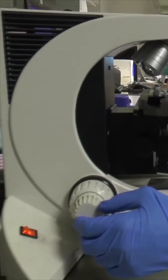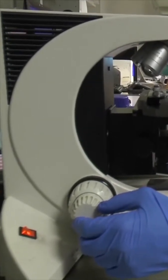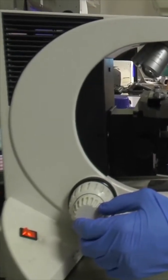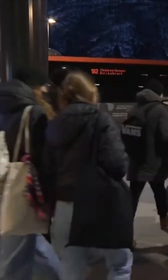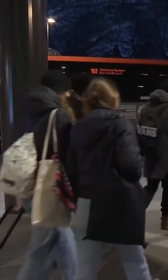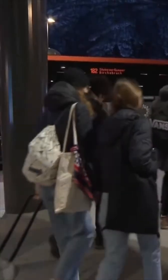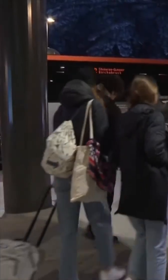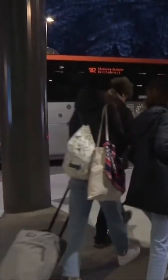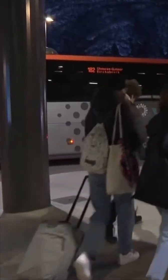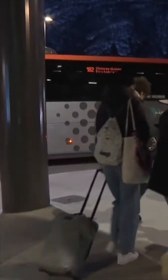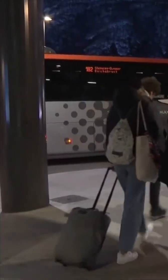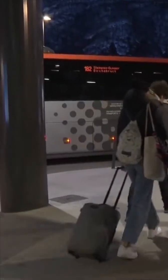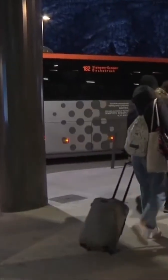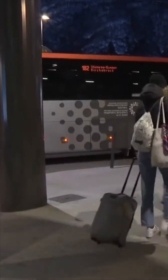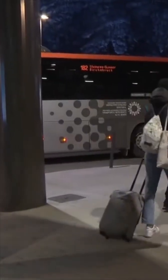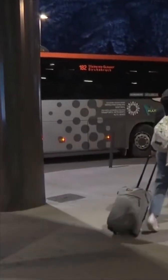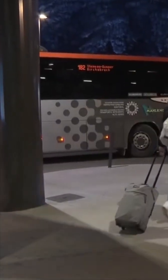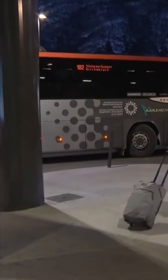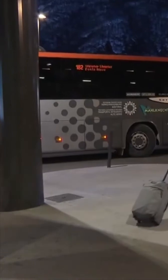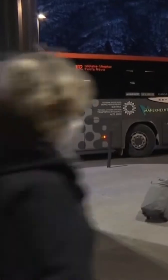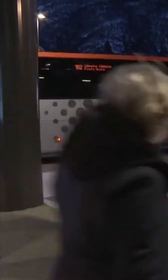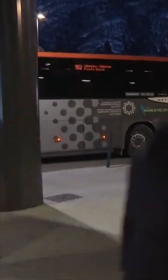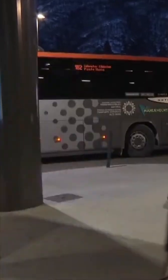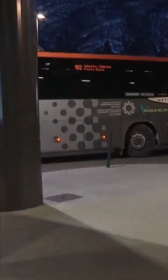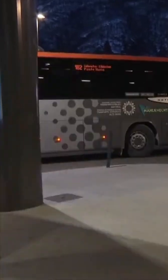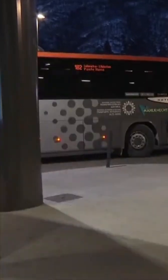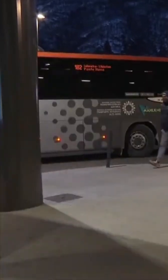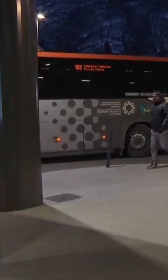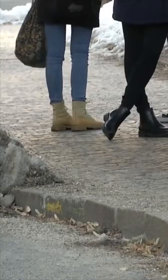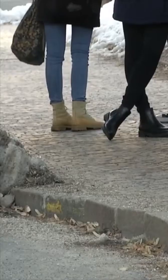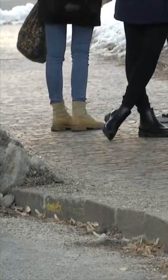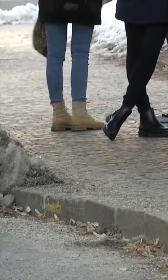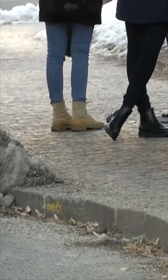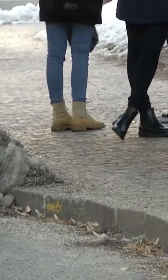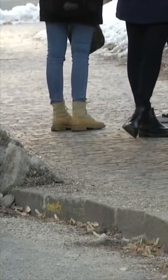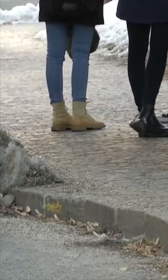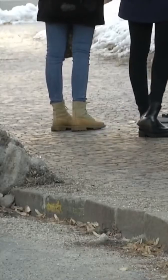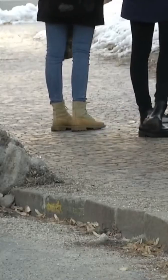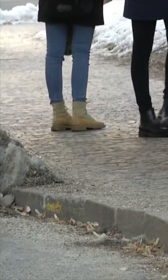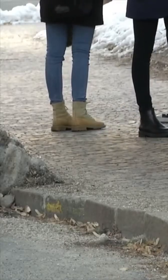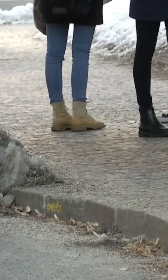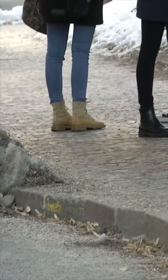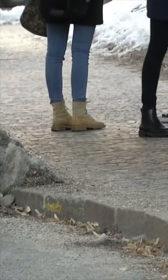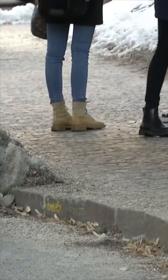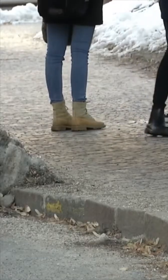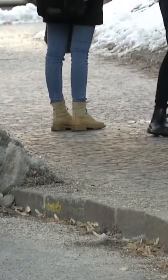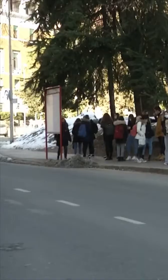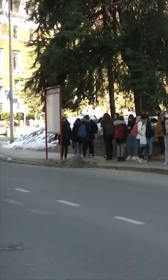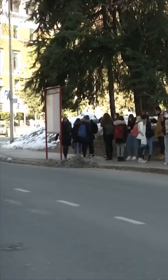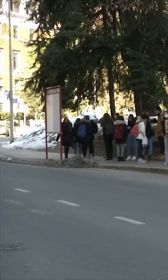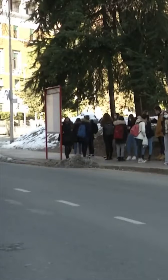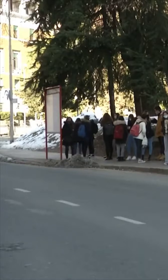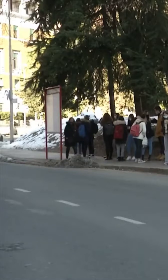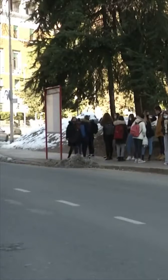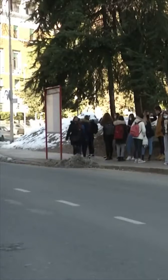vale per i paesi europei che la circondano. La riapertura delle scuole superiori il 1 febbraio comporta qualche modifica del piano